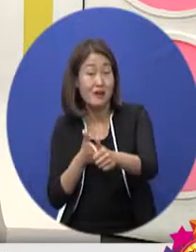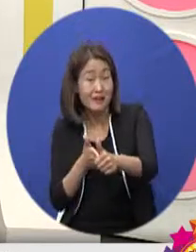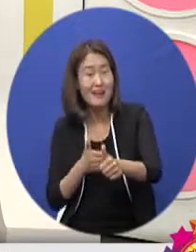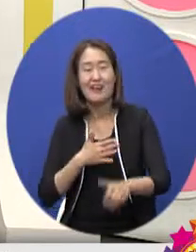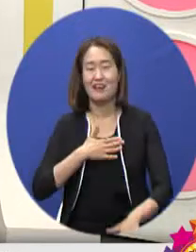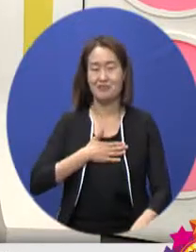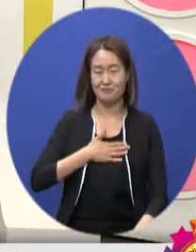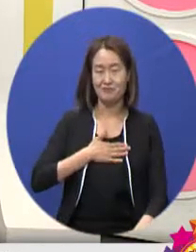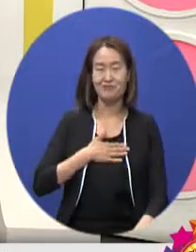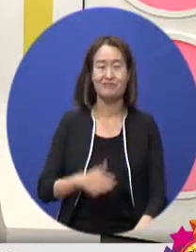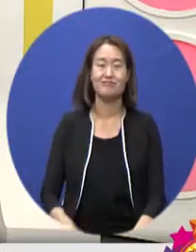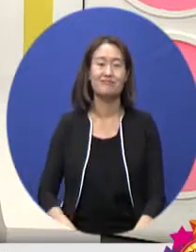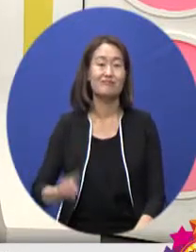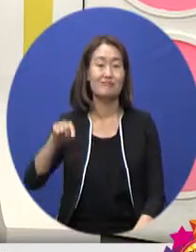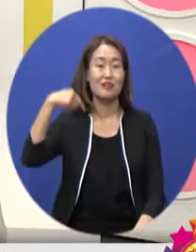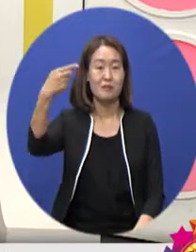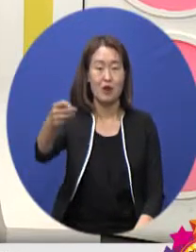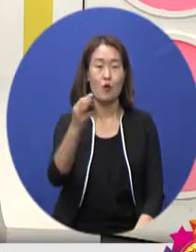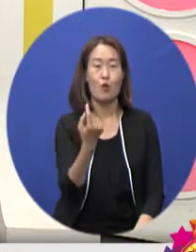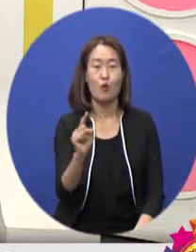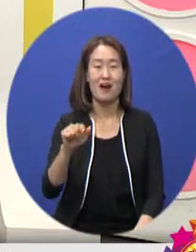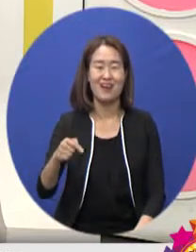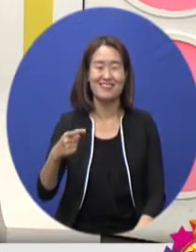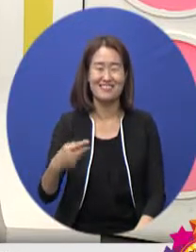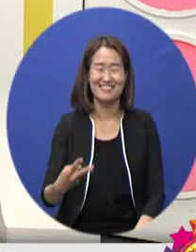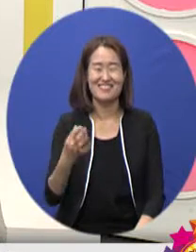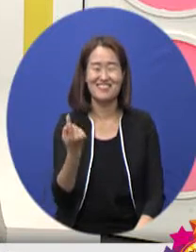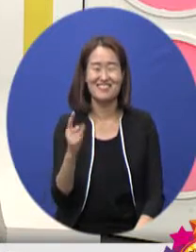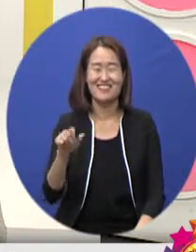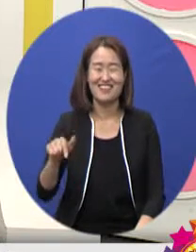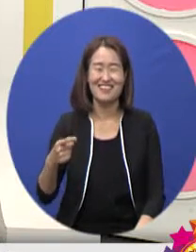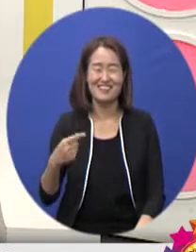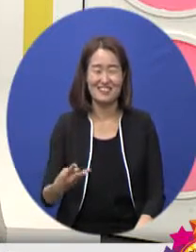네. 네. 네. 어머니 다음에 와글와글 음악회 꼭 가시고요.